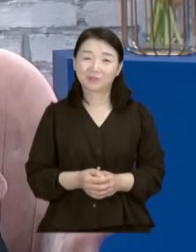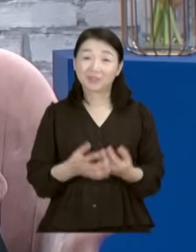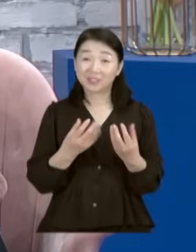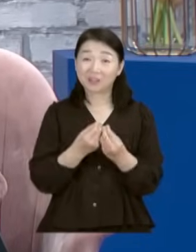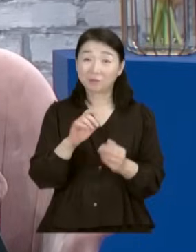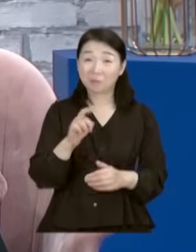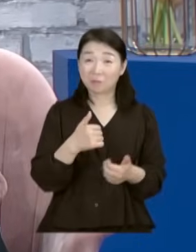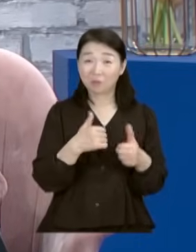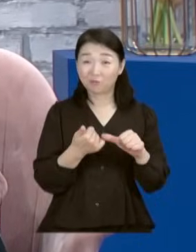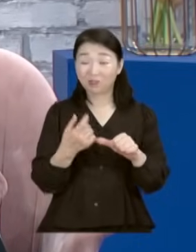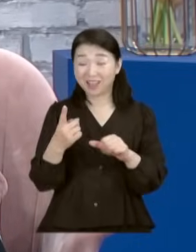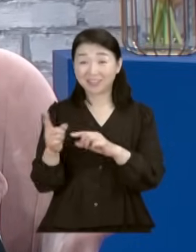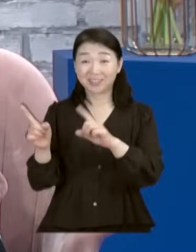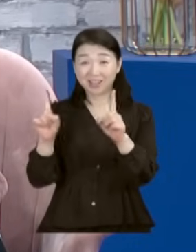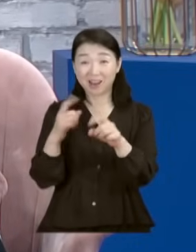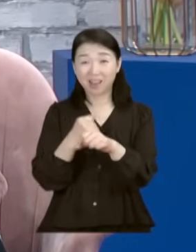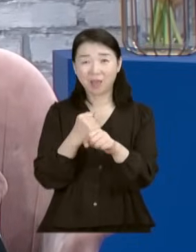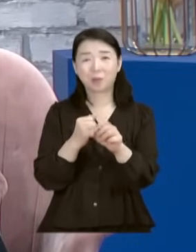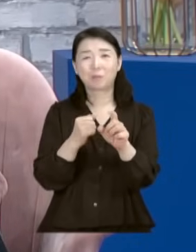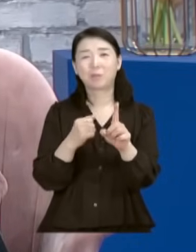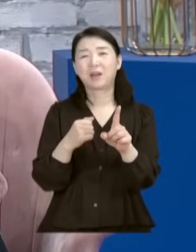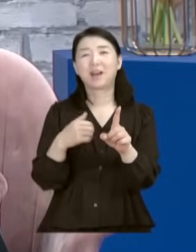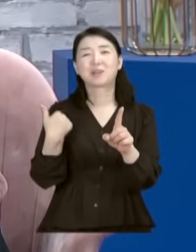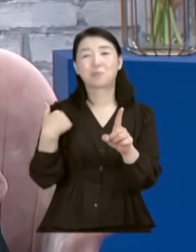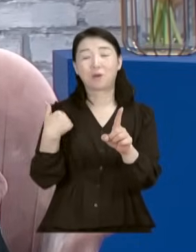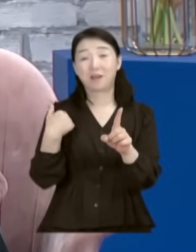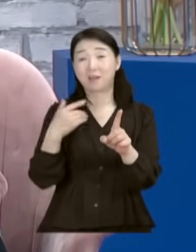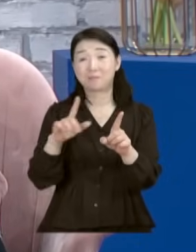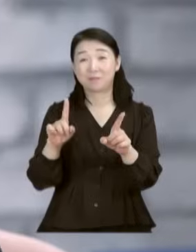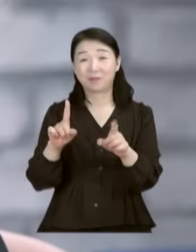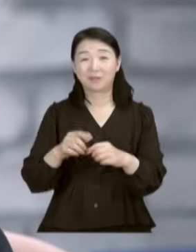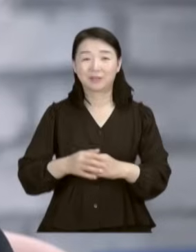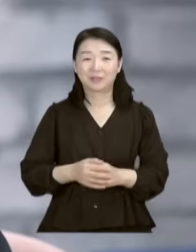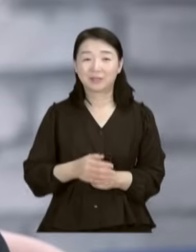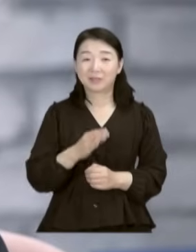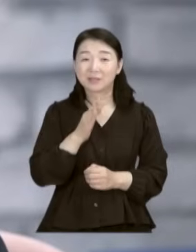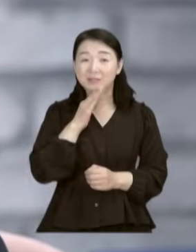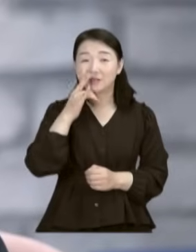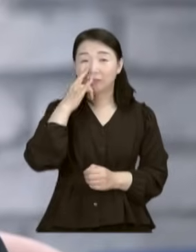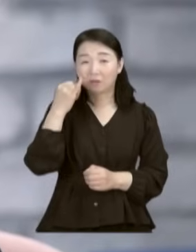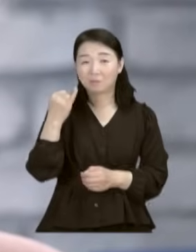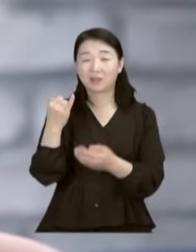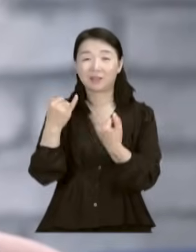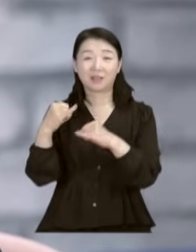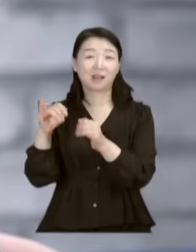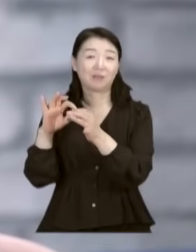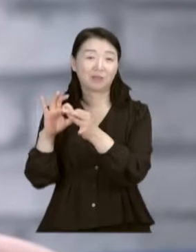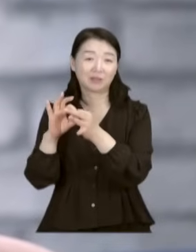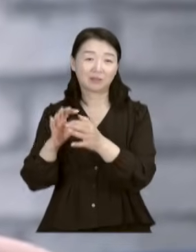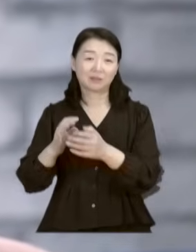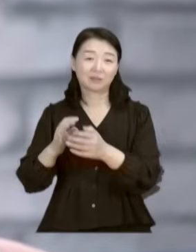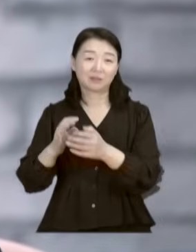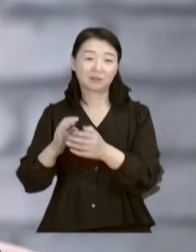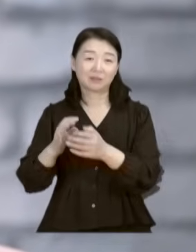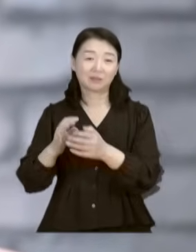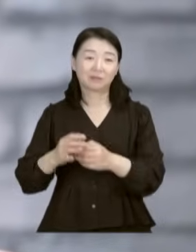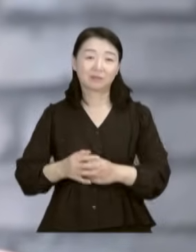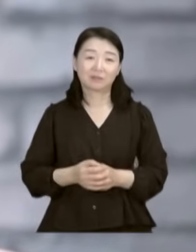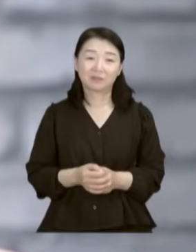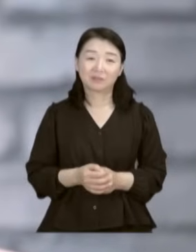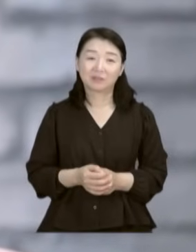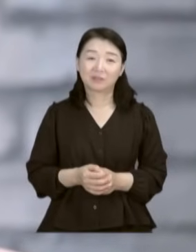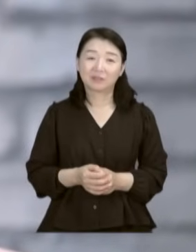다시 산다 해도 모르는게 하나 있어 그거는 친정엄마하고 딸과의 관계예요 그거는